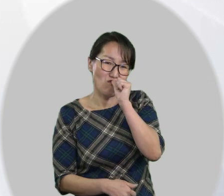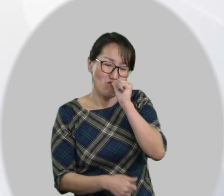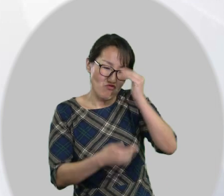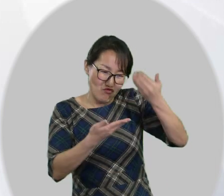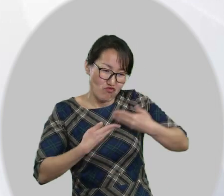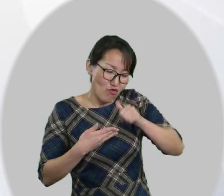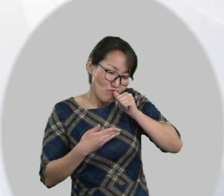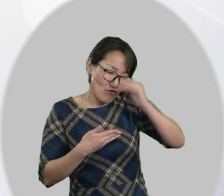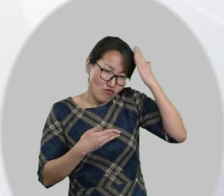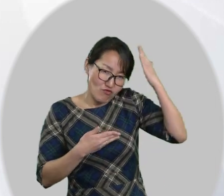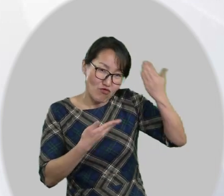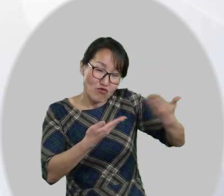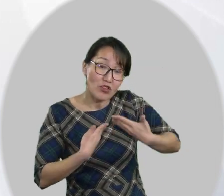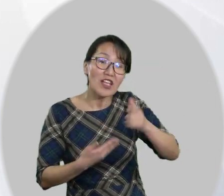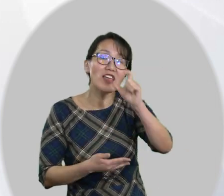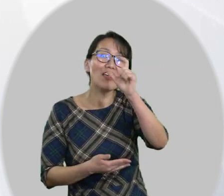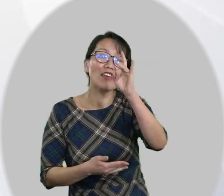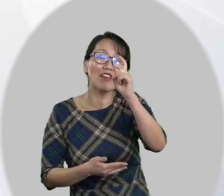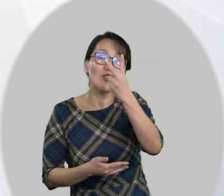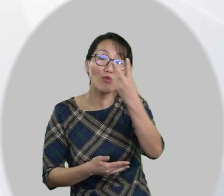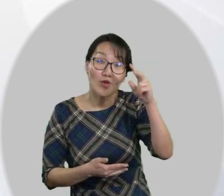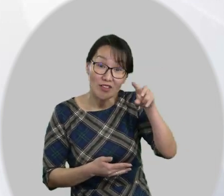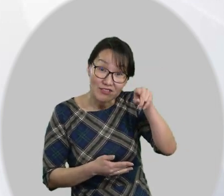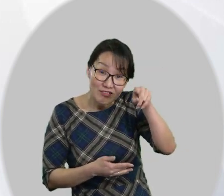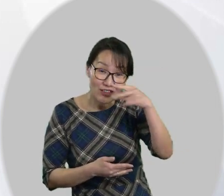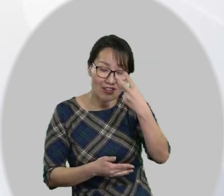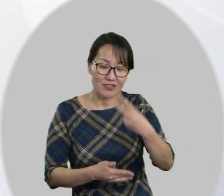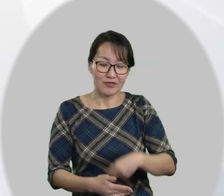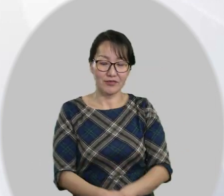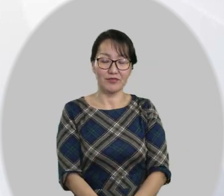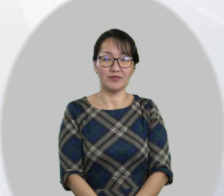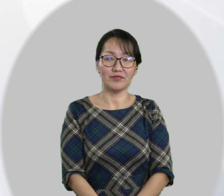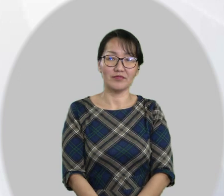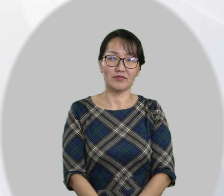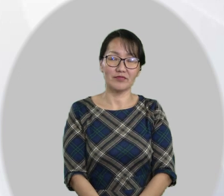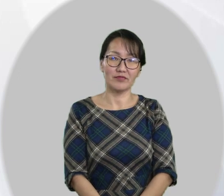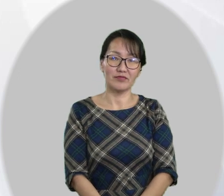байна. Ээж минь намайг эрхлүүлэн өсгсөн.